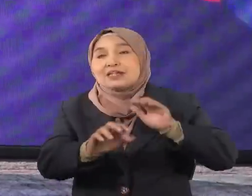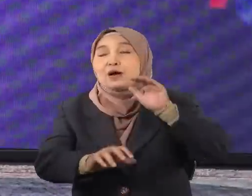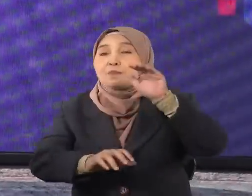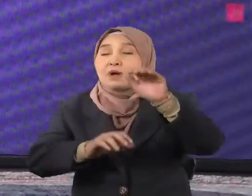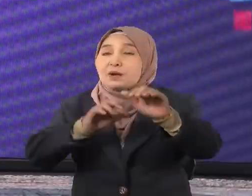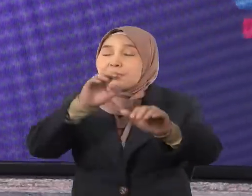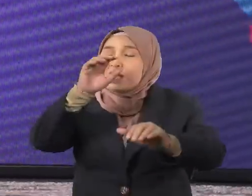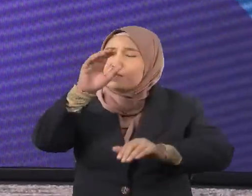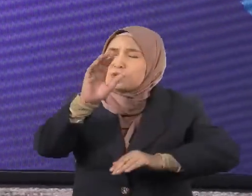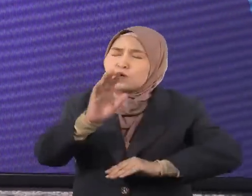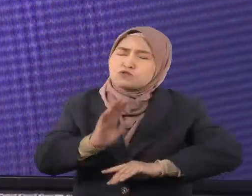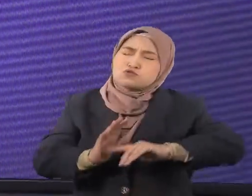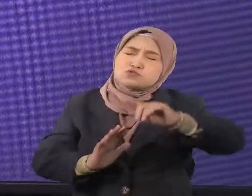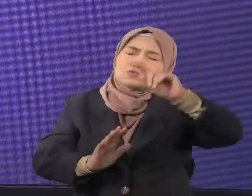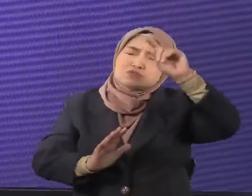puncak cinta